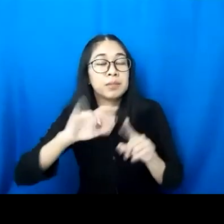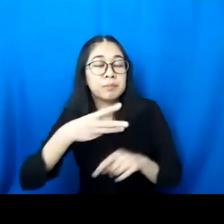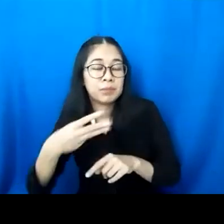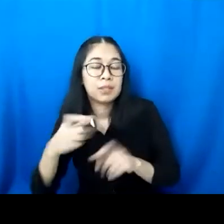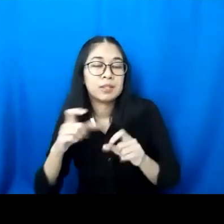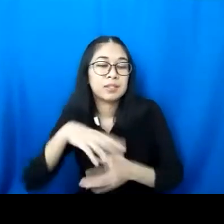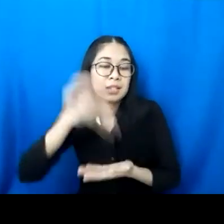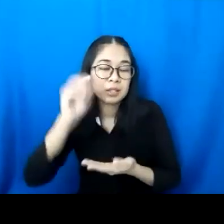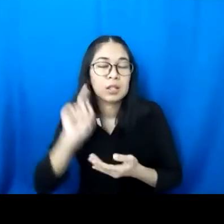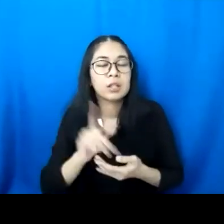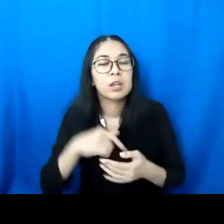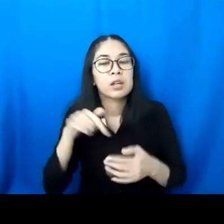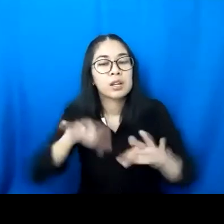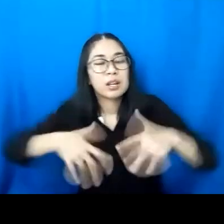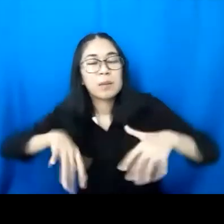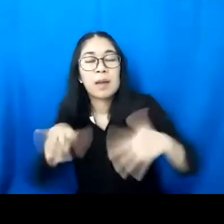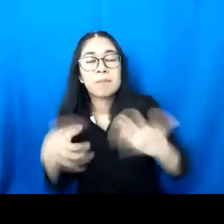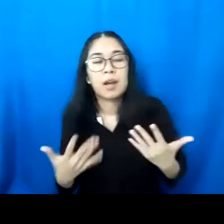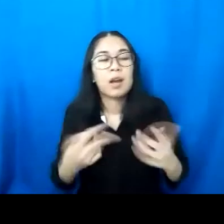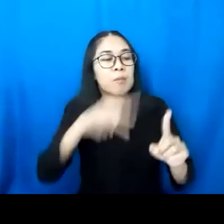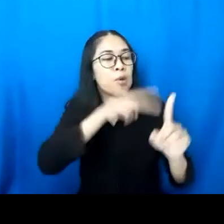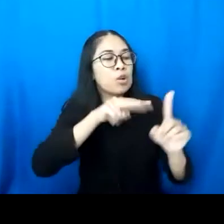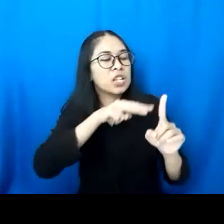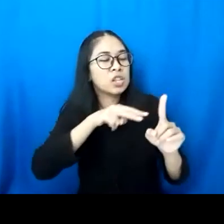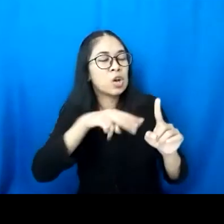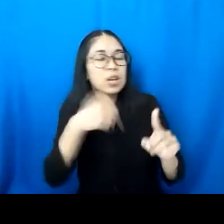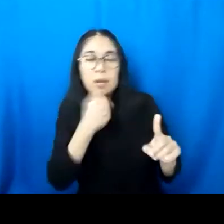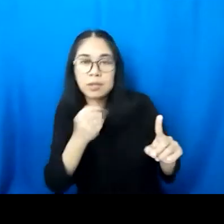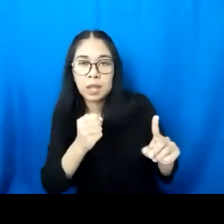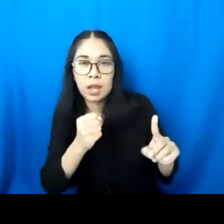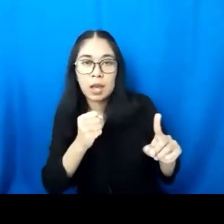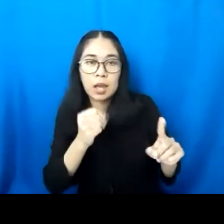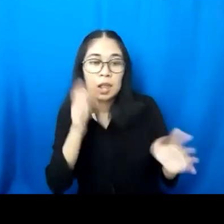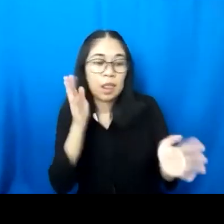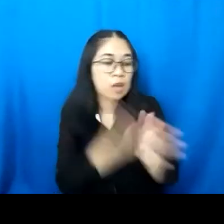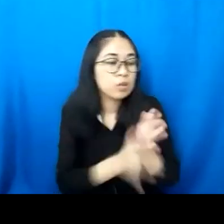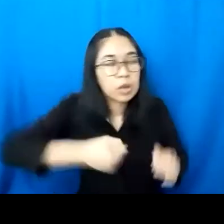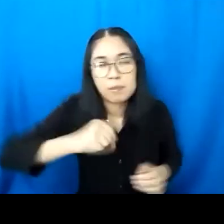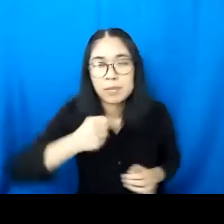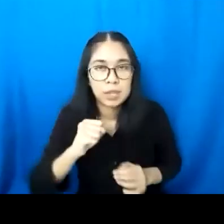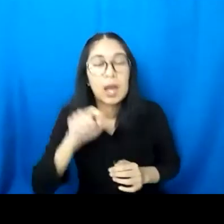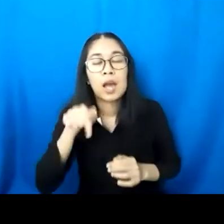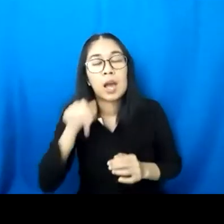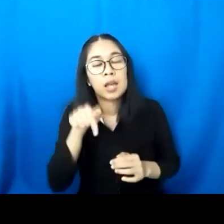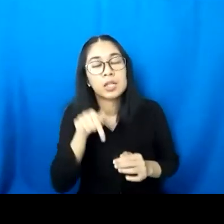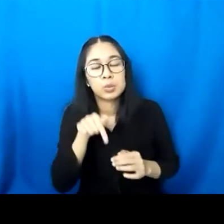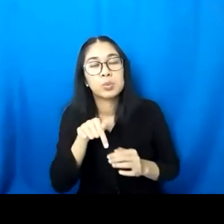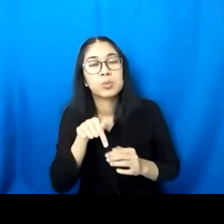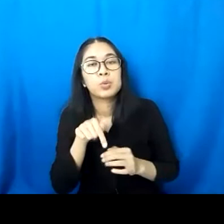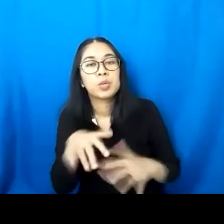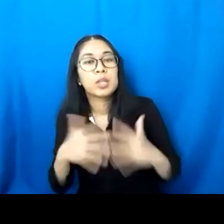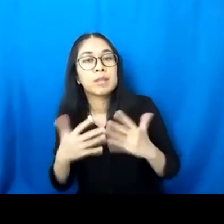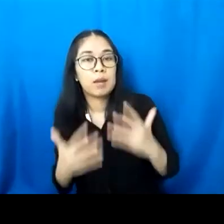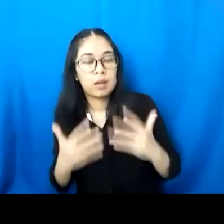tidak bisa memonitor di lapangan terutama apa yang terjadi. Oleh karena itu ini menjadi salah satu, ya, bagaimana kita